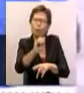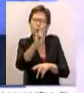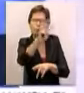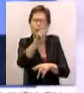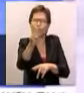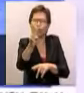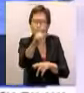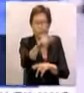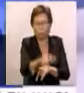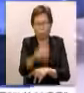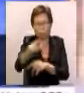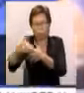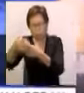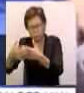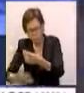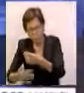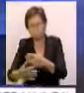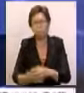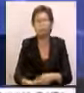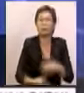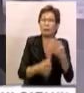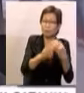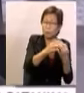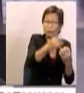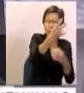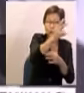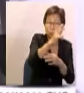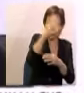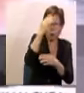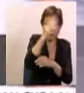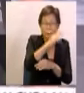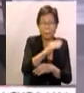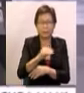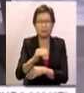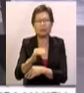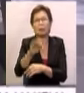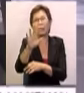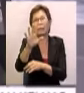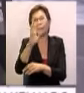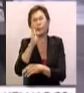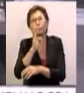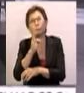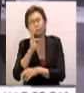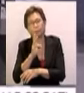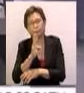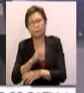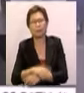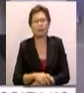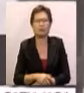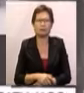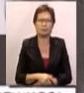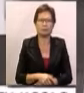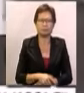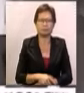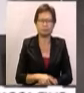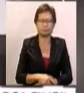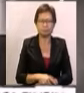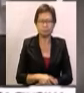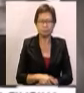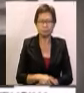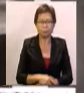22 mangsa cedera dan 17 adalah lelaki, 5 wanita. Dan